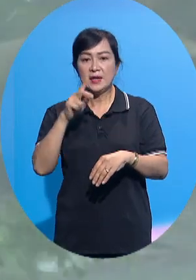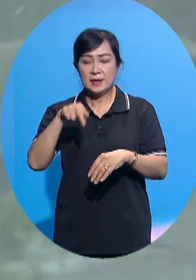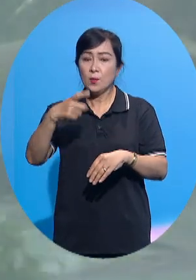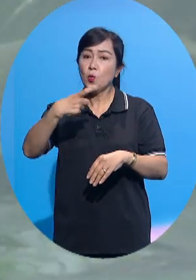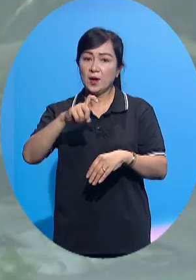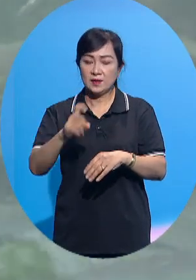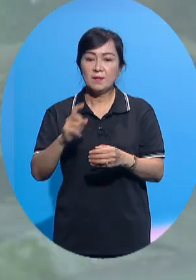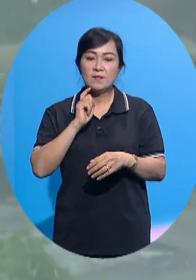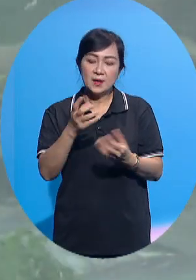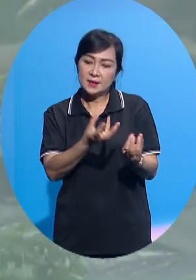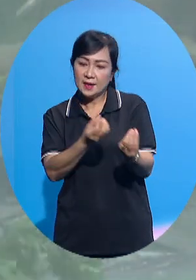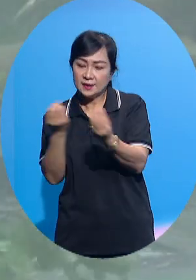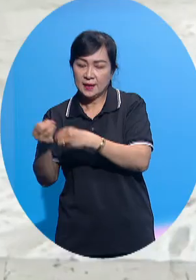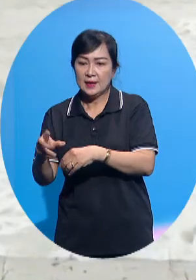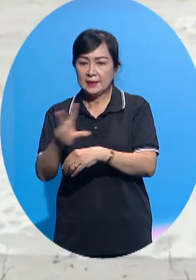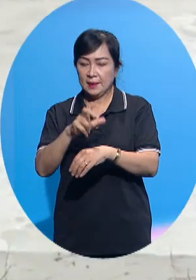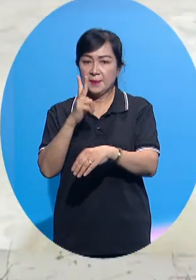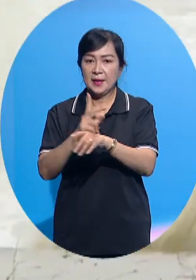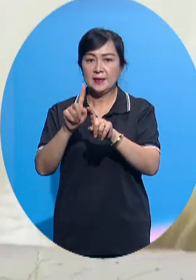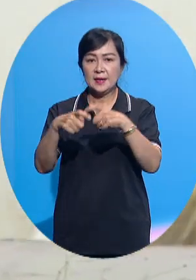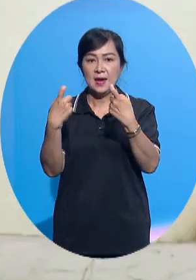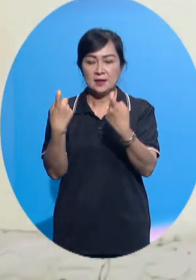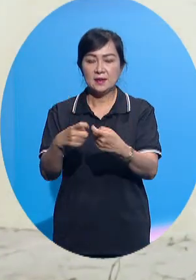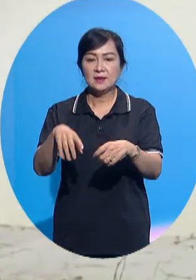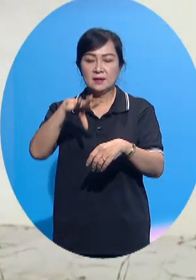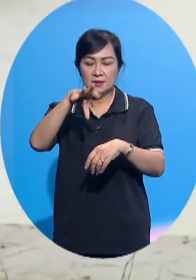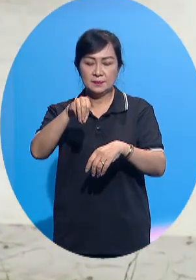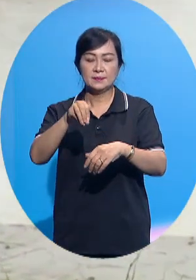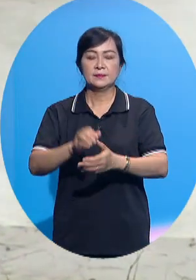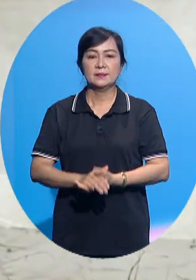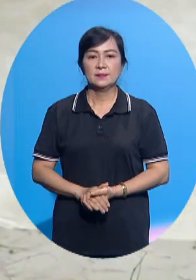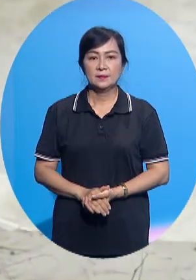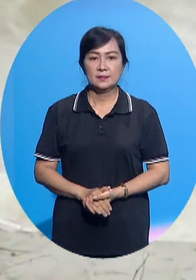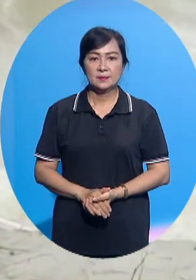Quảng Đông phải sơ tán và 800.000 hộ gia đình bị mất điện